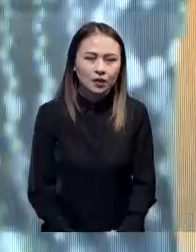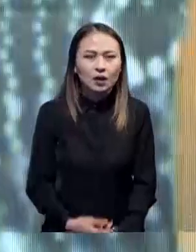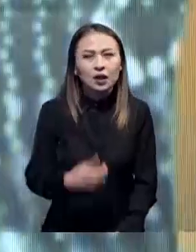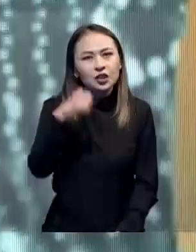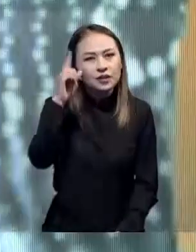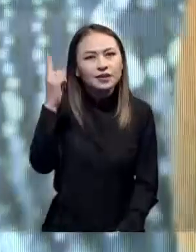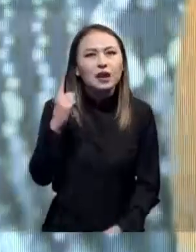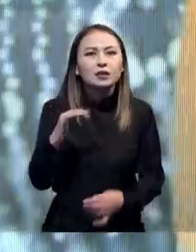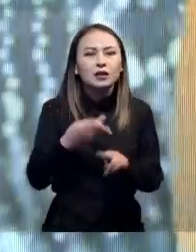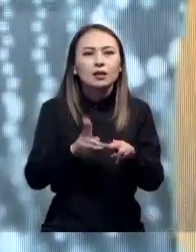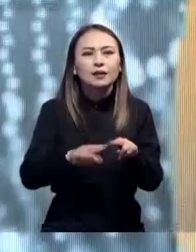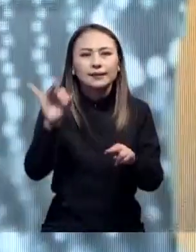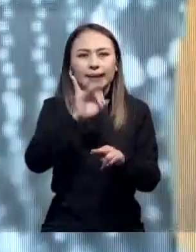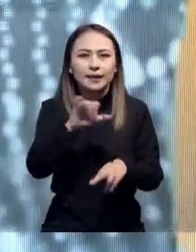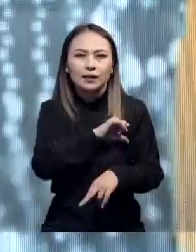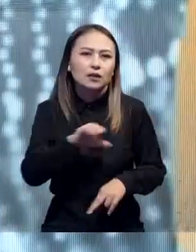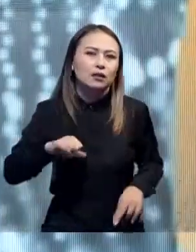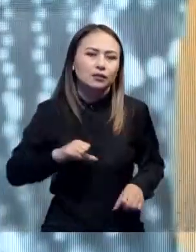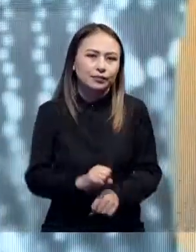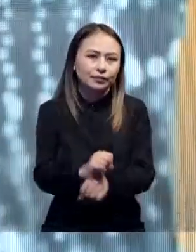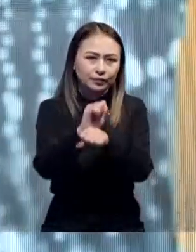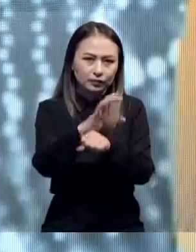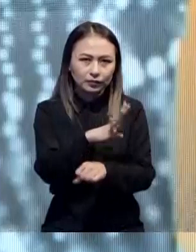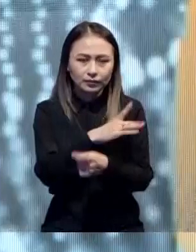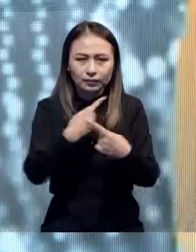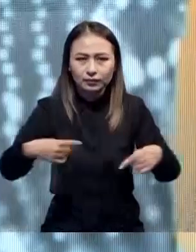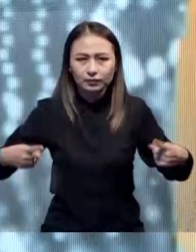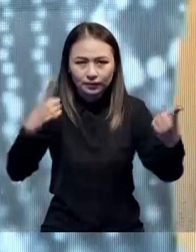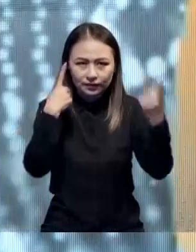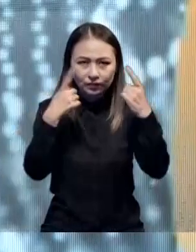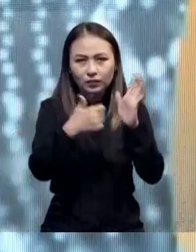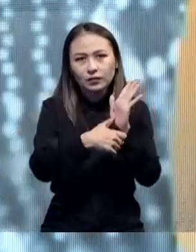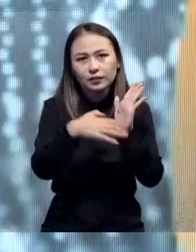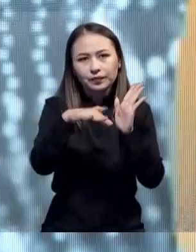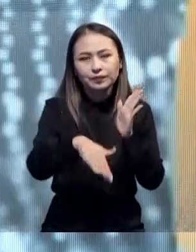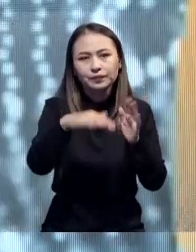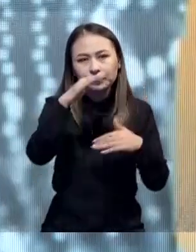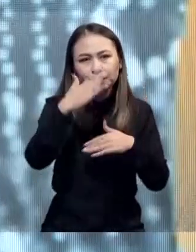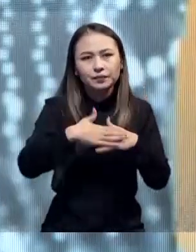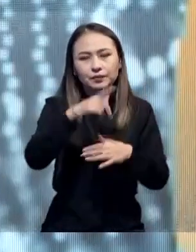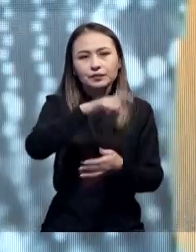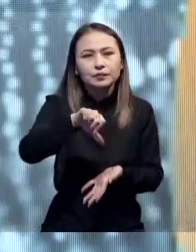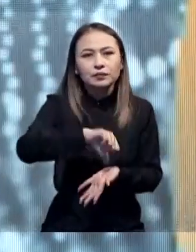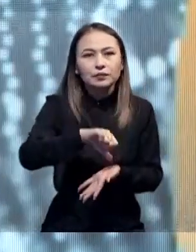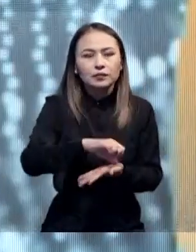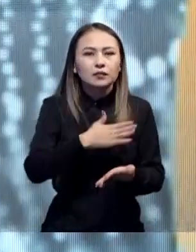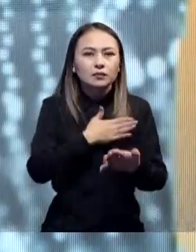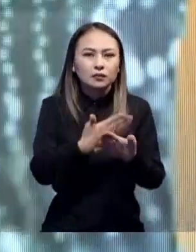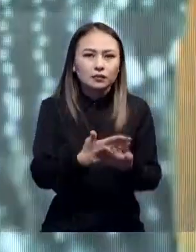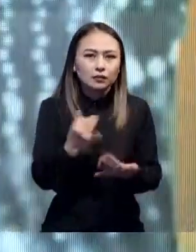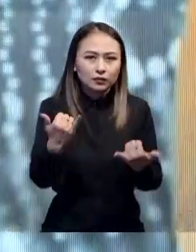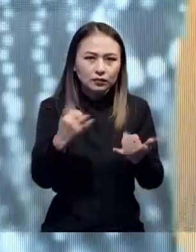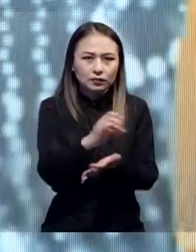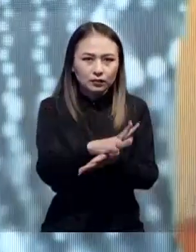Кеше Израиль тарихындағы ең ірі ереуіл өтті. Оған түрлі мәлімет бойынша 600 000 адам қатысқан. Наразылық акциясы